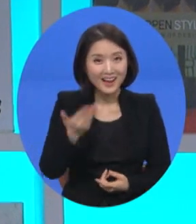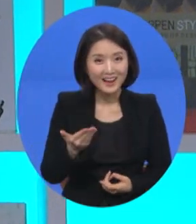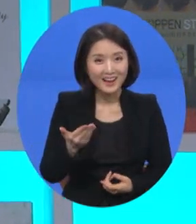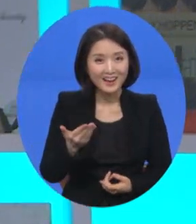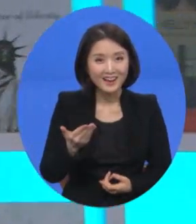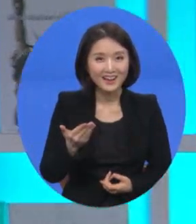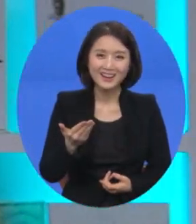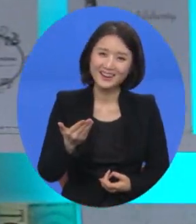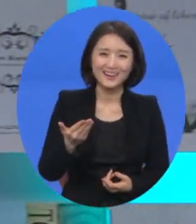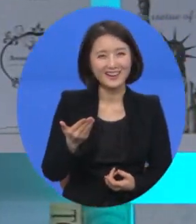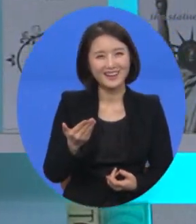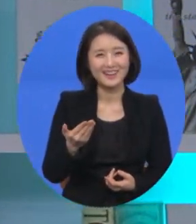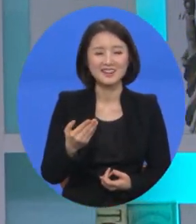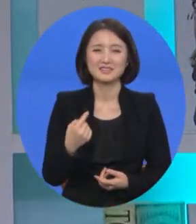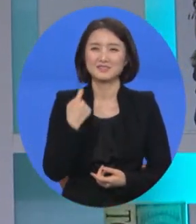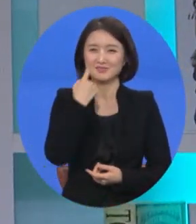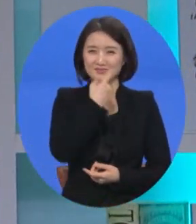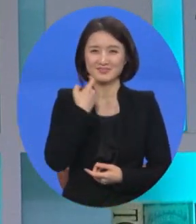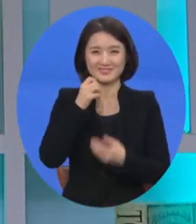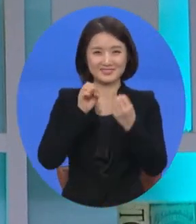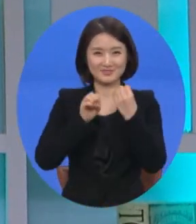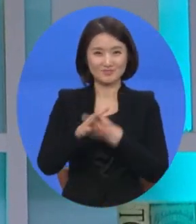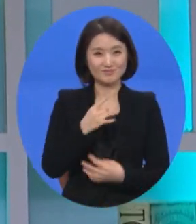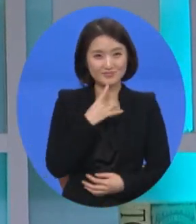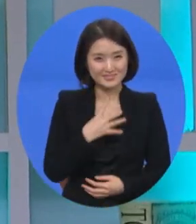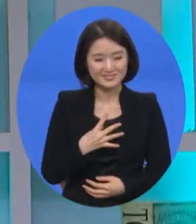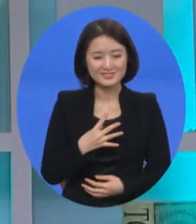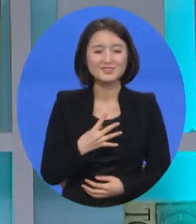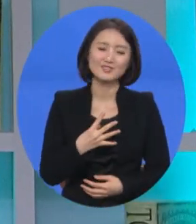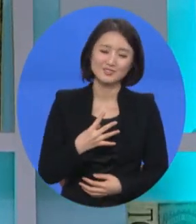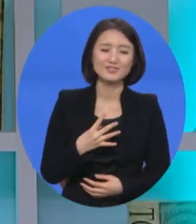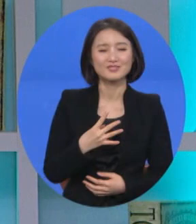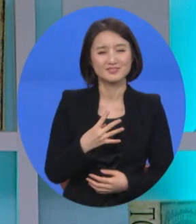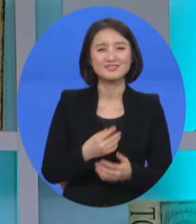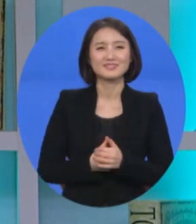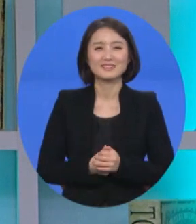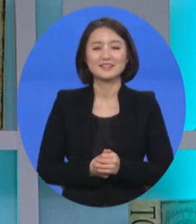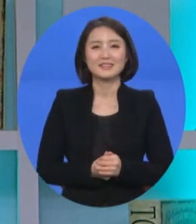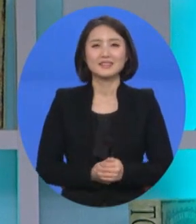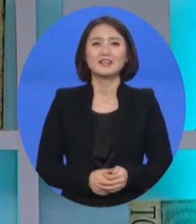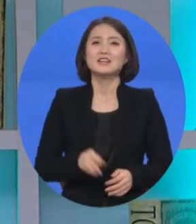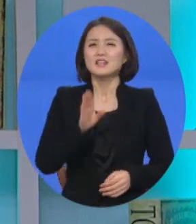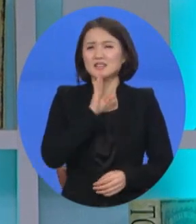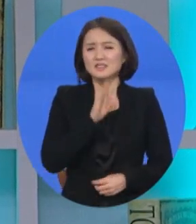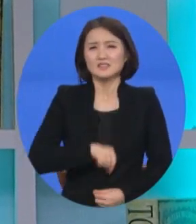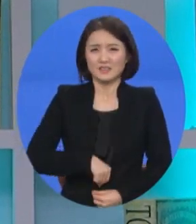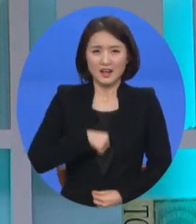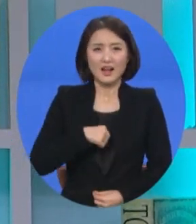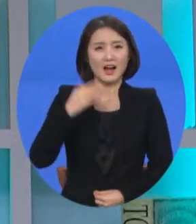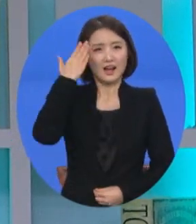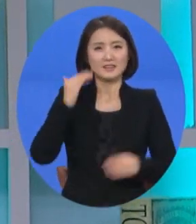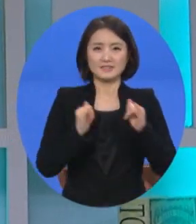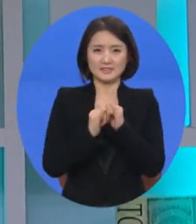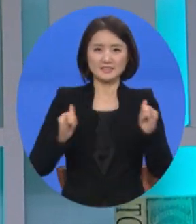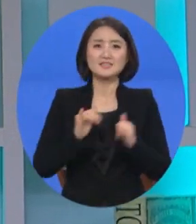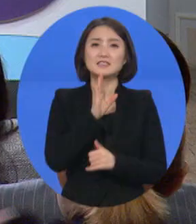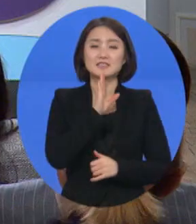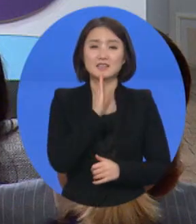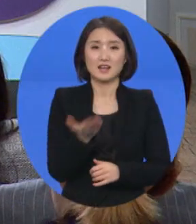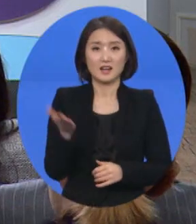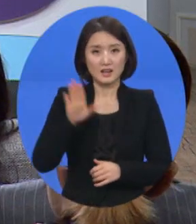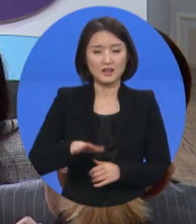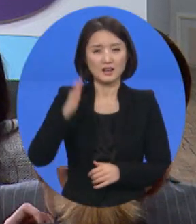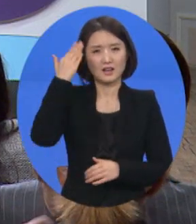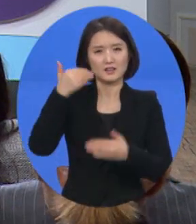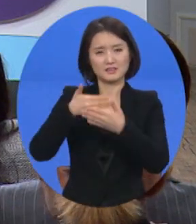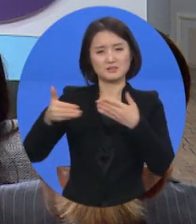대답은 그렇게 하시지만 흔 우리의 그림이 우리 근시 인데도 불구하고 매우 낯설게 보이는 요소들이 참 많습니다 근데